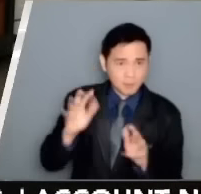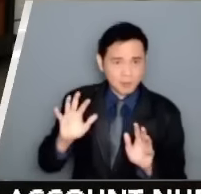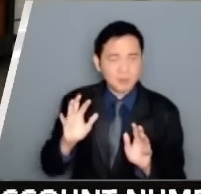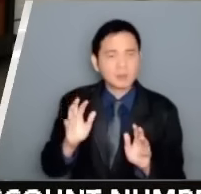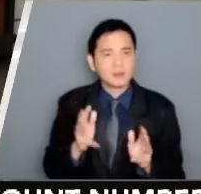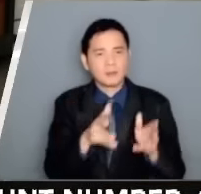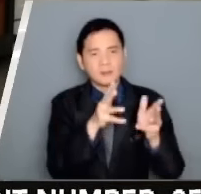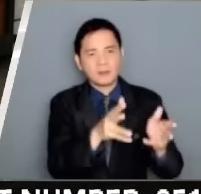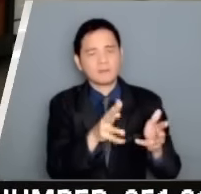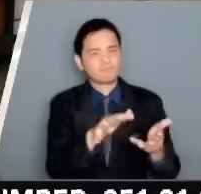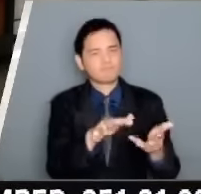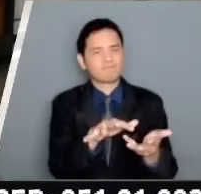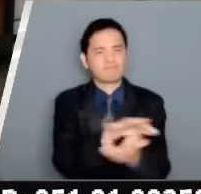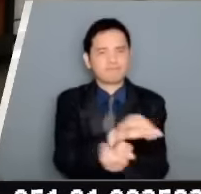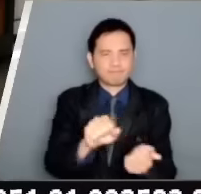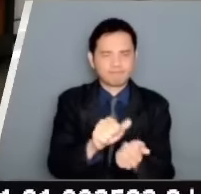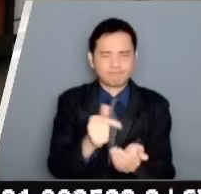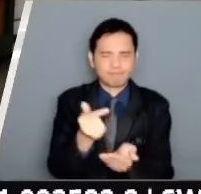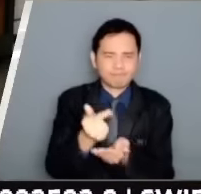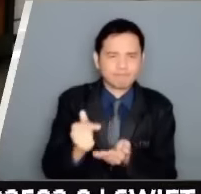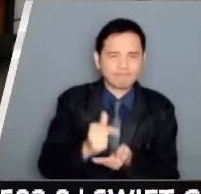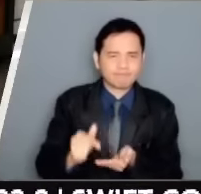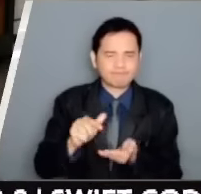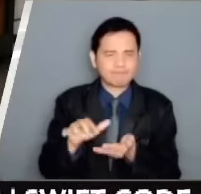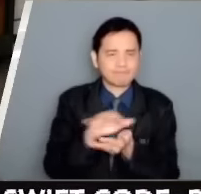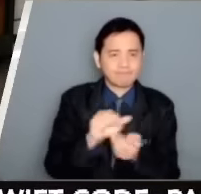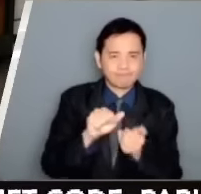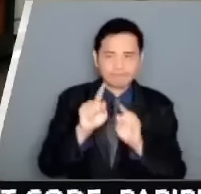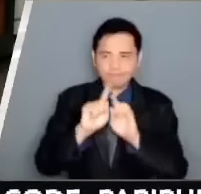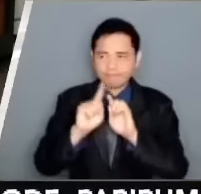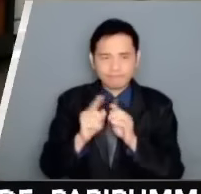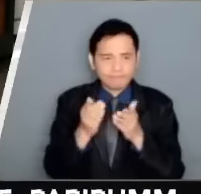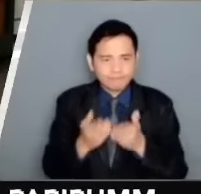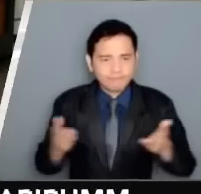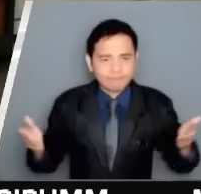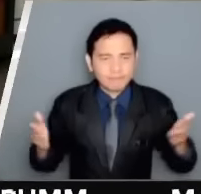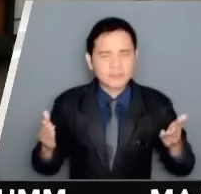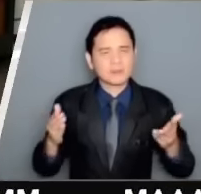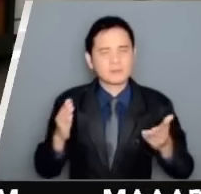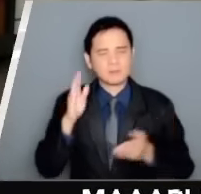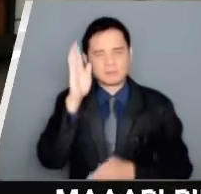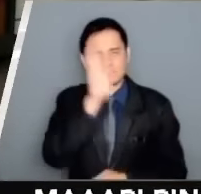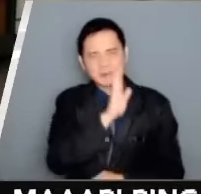pinsala sa mga ari-arian ng mga residente maraming mga gamit nila ang hindi na